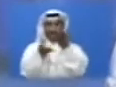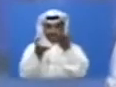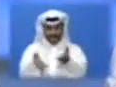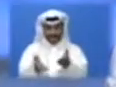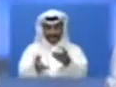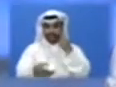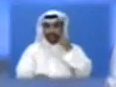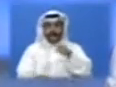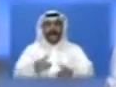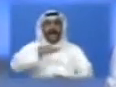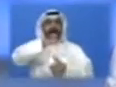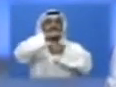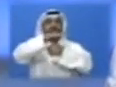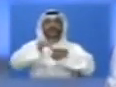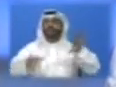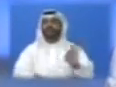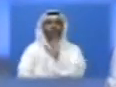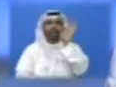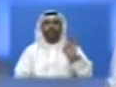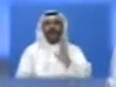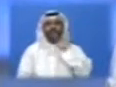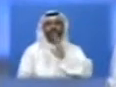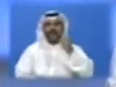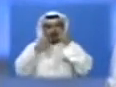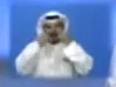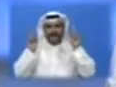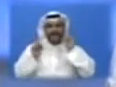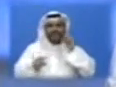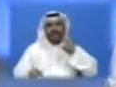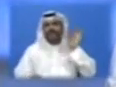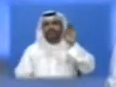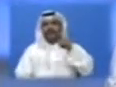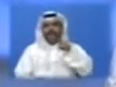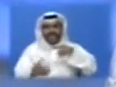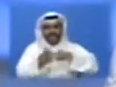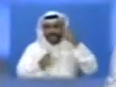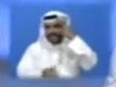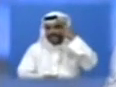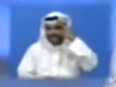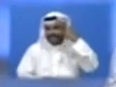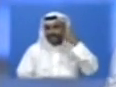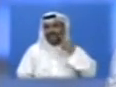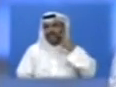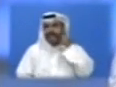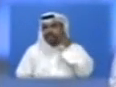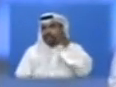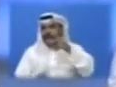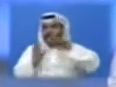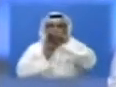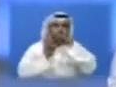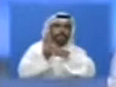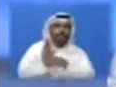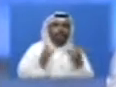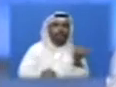خلال هذه الزيارة برئيسة البرلمان الصربي وعدد من كبار المسؤولين هناك لمناقشة العديد من المواضيع